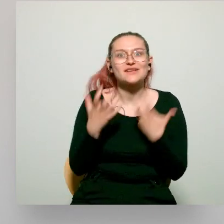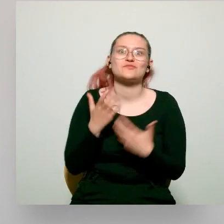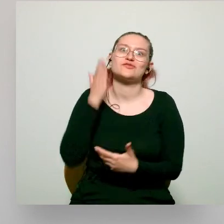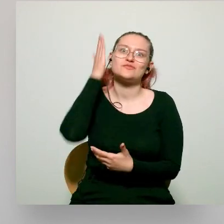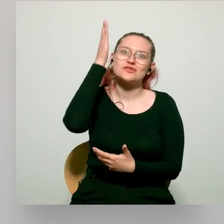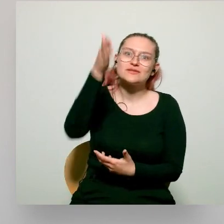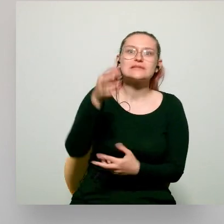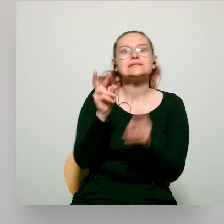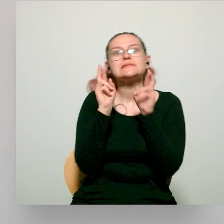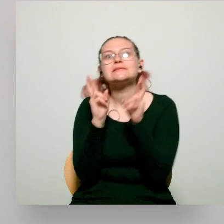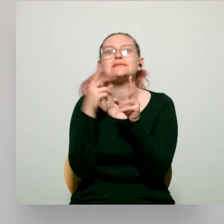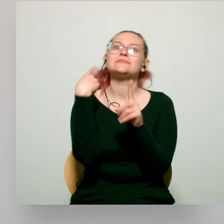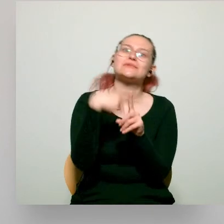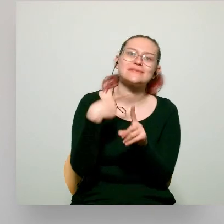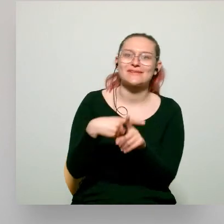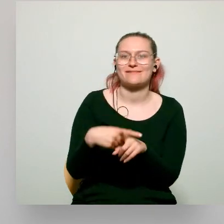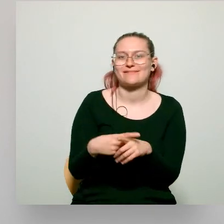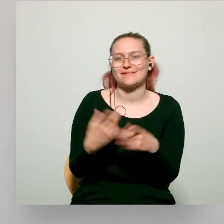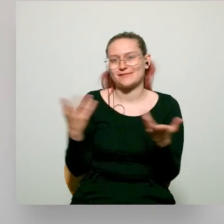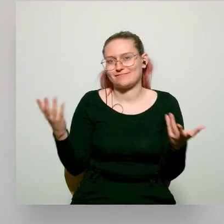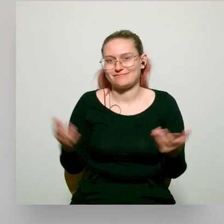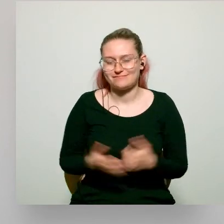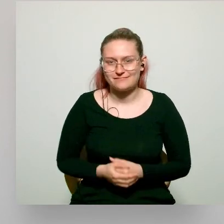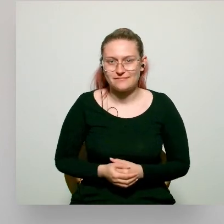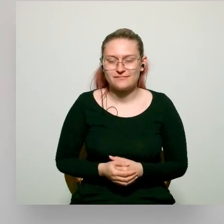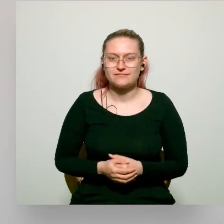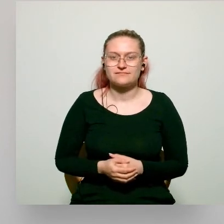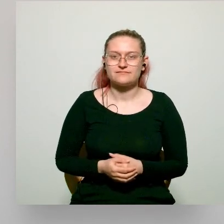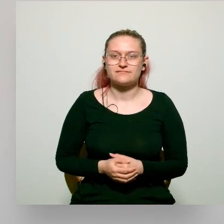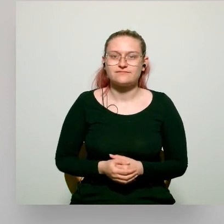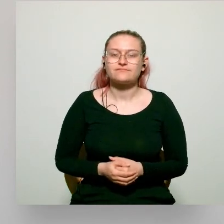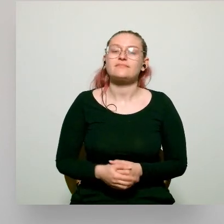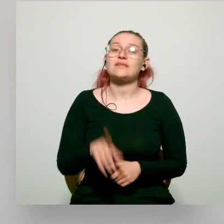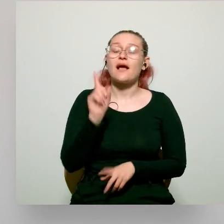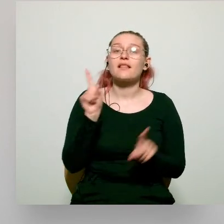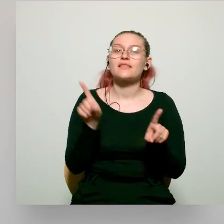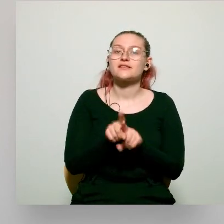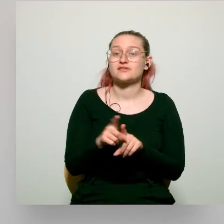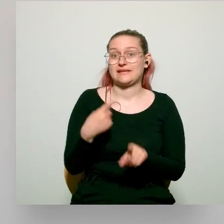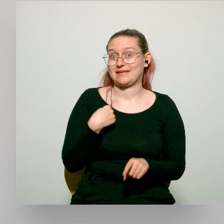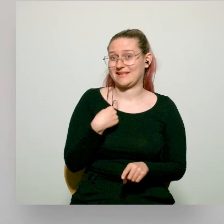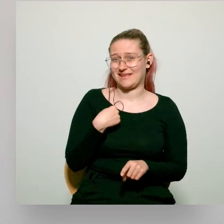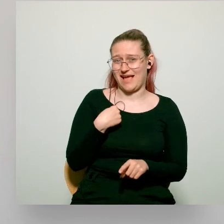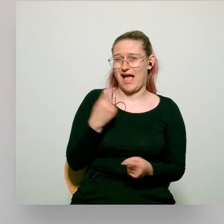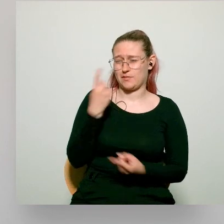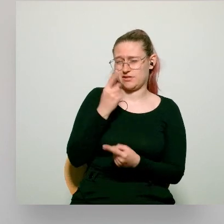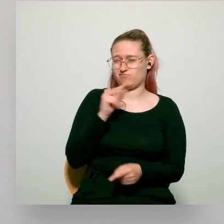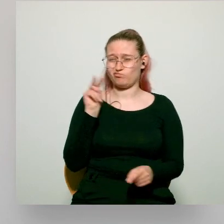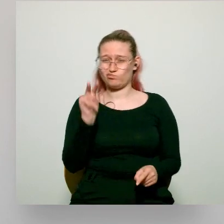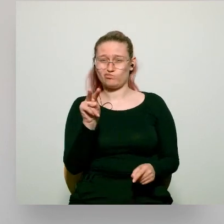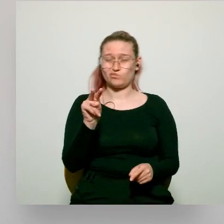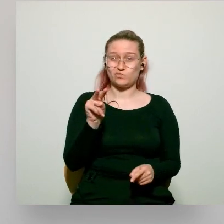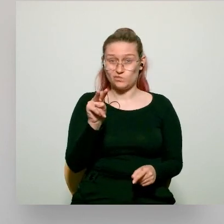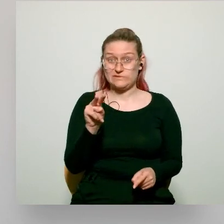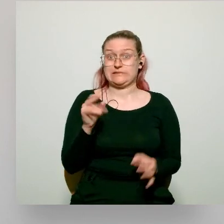patrzeć nie ma sensu i ja widzę to w ten sposób, że ukraińska kultura będzie miała w tej chwili bardzo, stoi przed nią